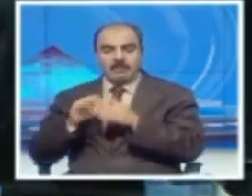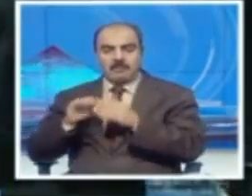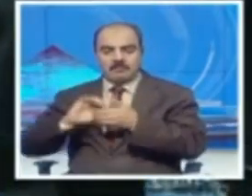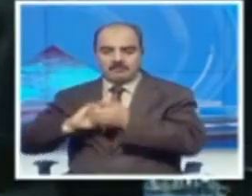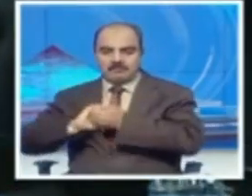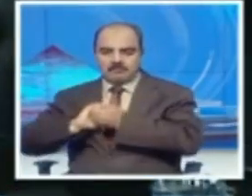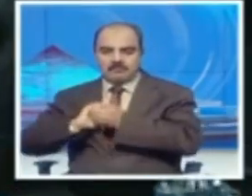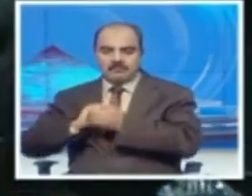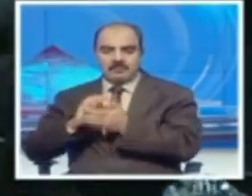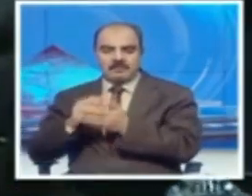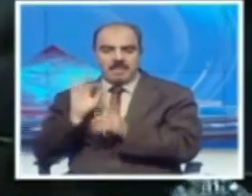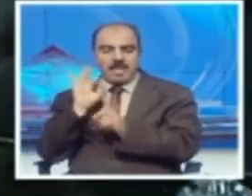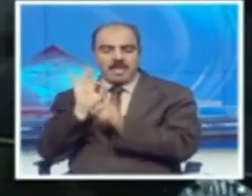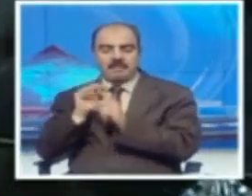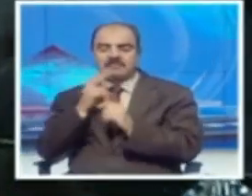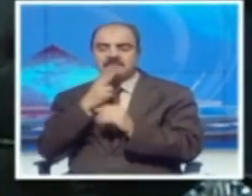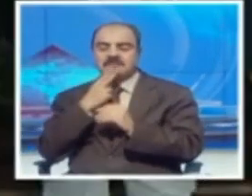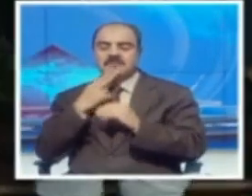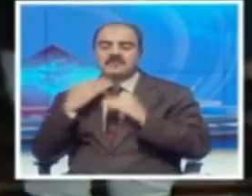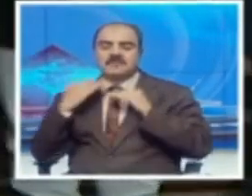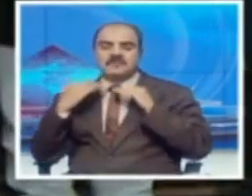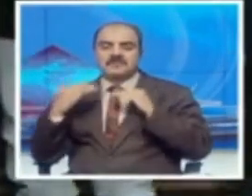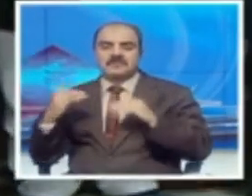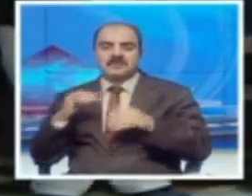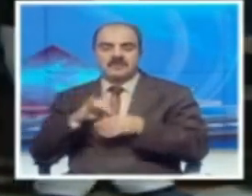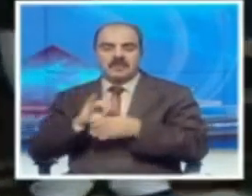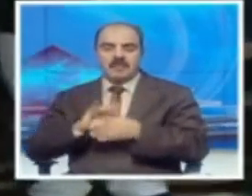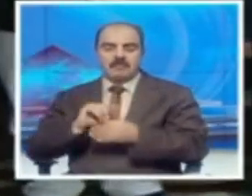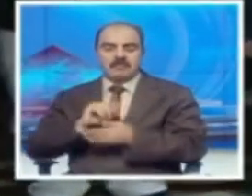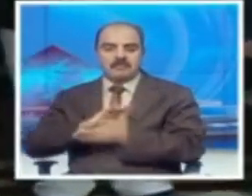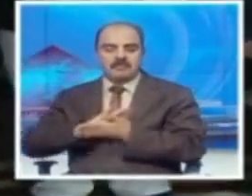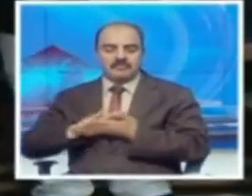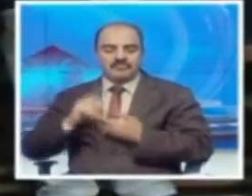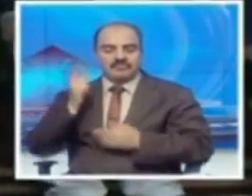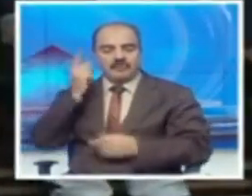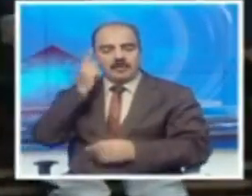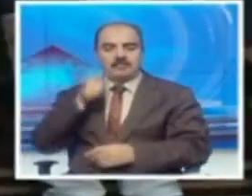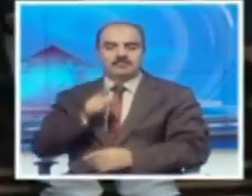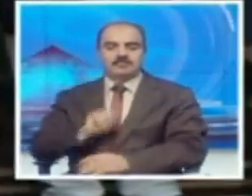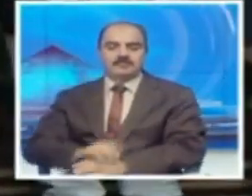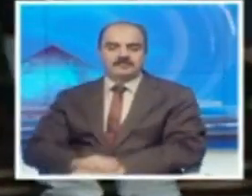التعاون من أجل بيئة خضراء من مدينة السلام شرم الشيخ.